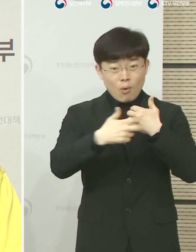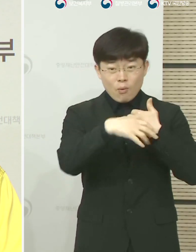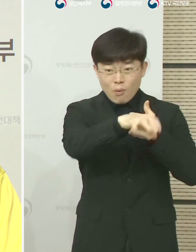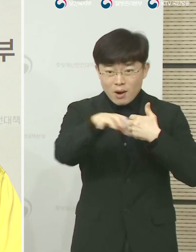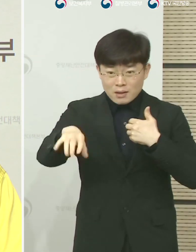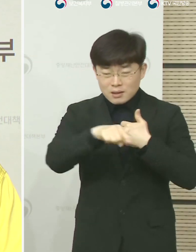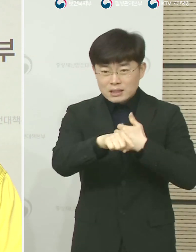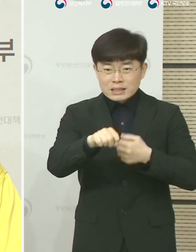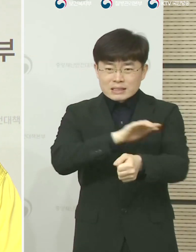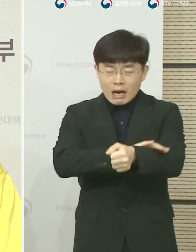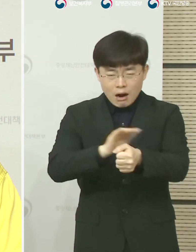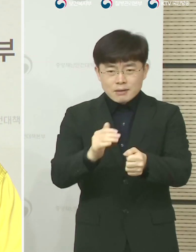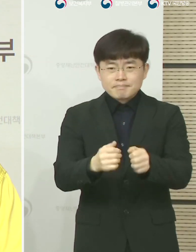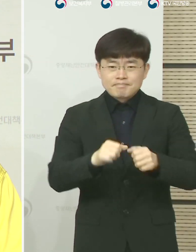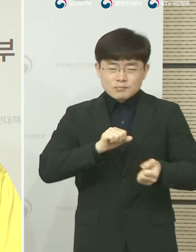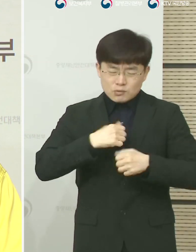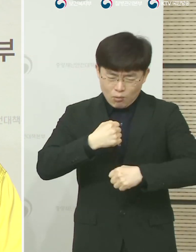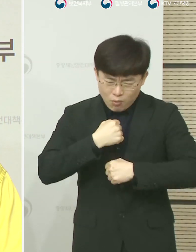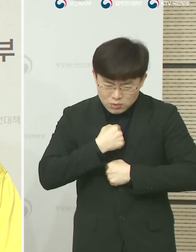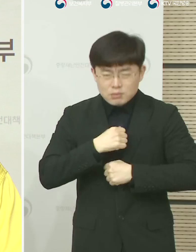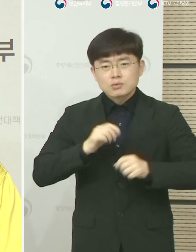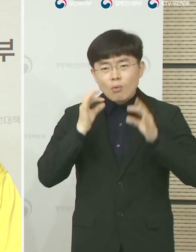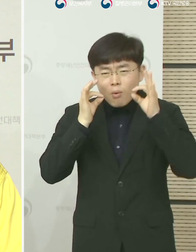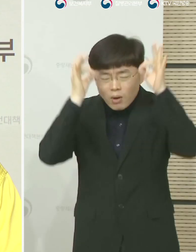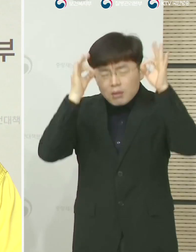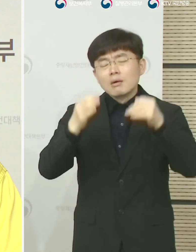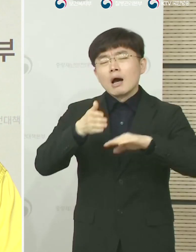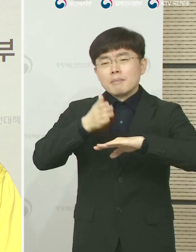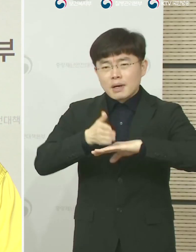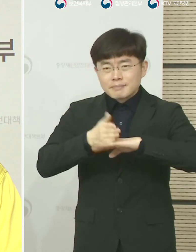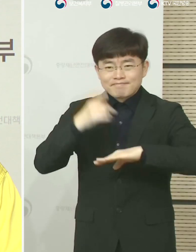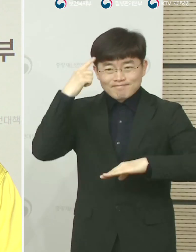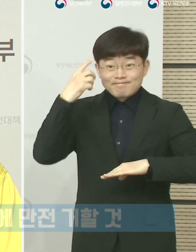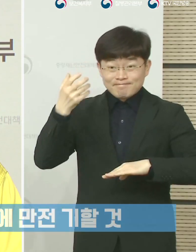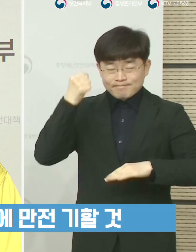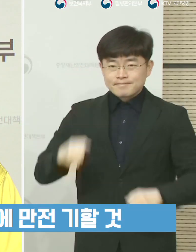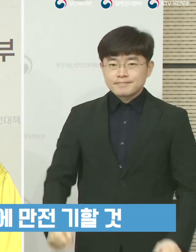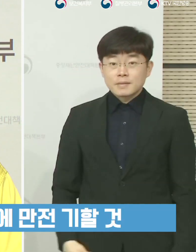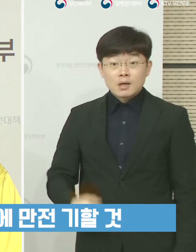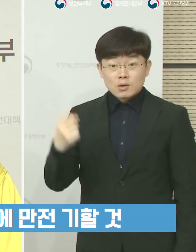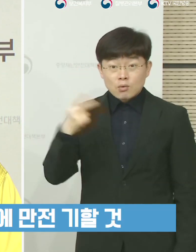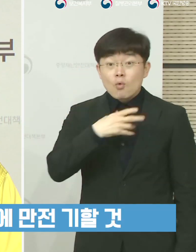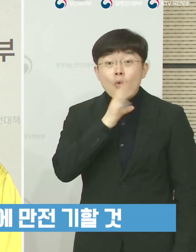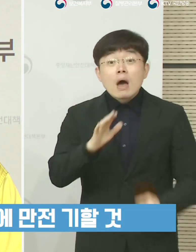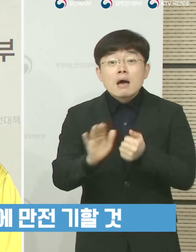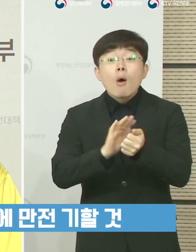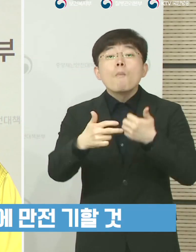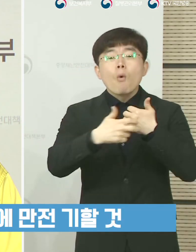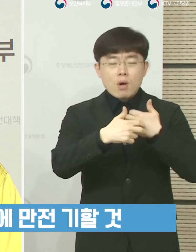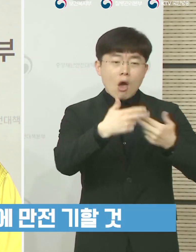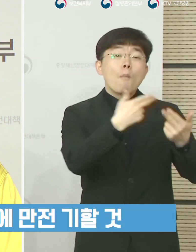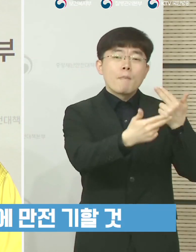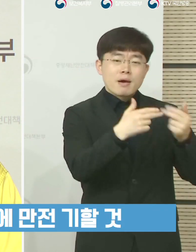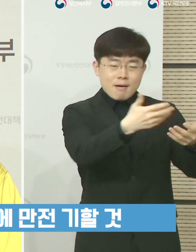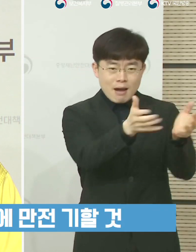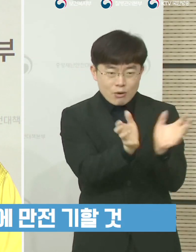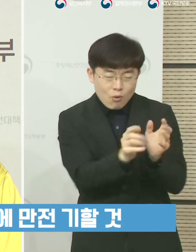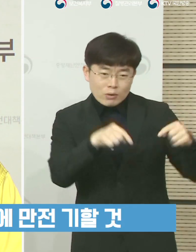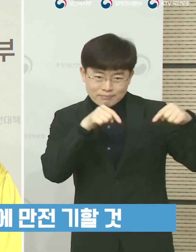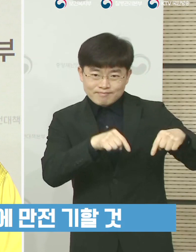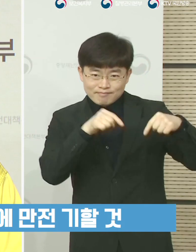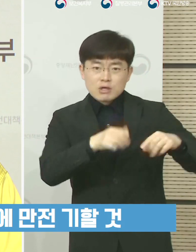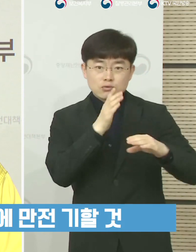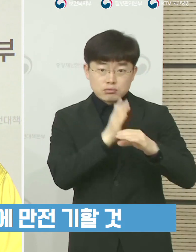코로나19에 대응에 최선을 다하고 계신 것에 대해서 감사드리고 있고 요양병원 협회와도 계속 긴밀하게 논의를 하면서